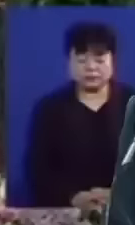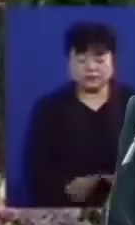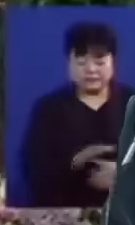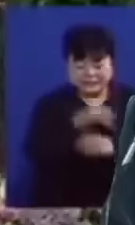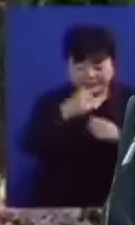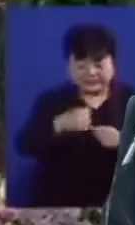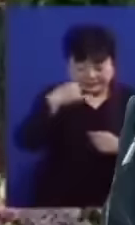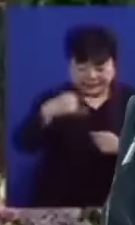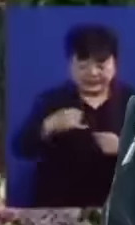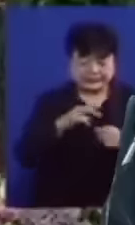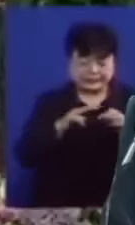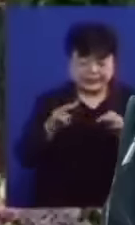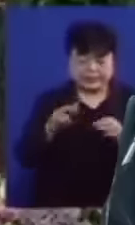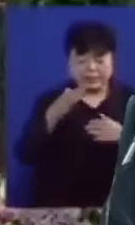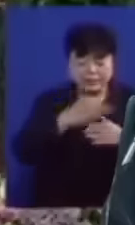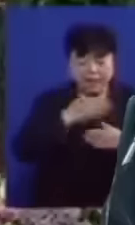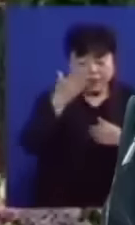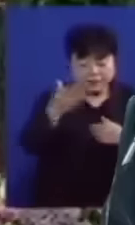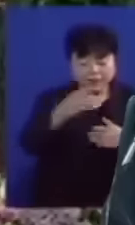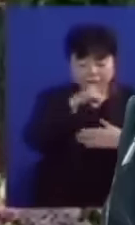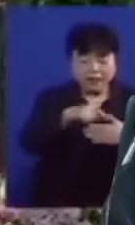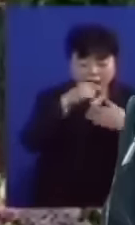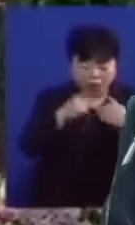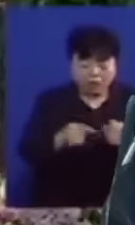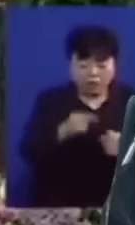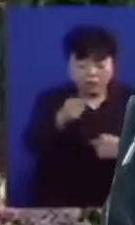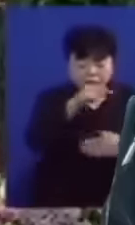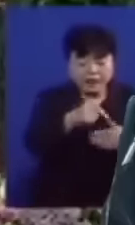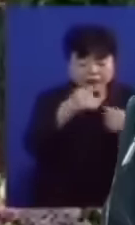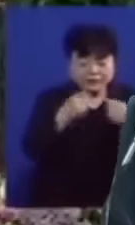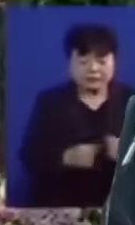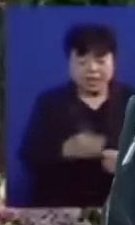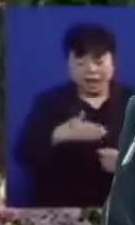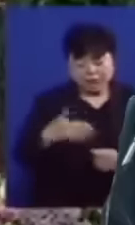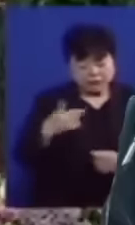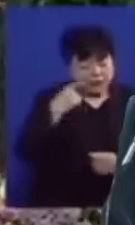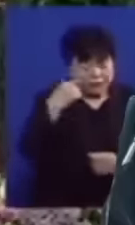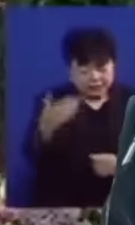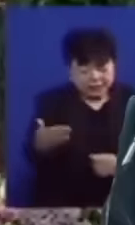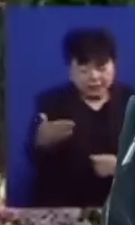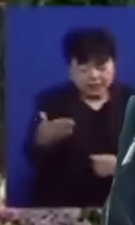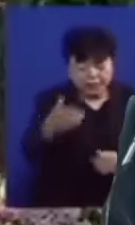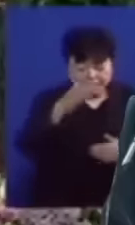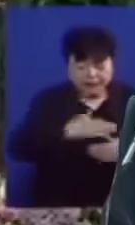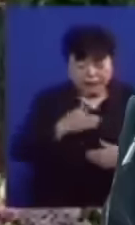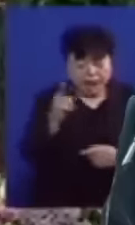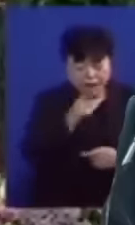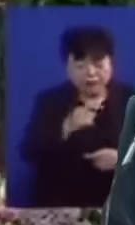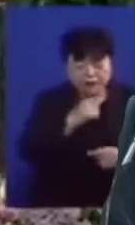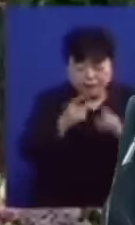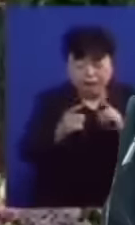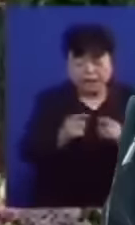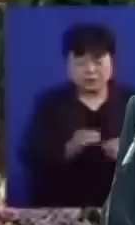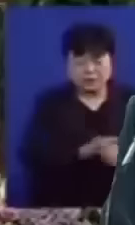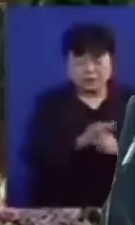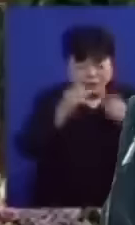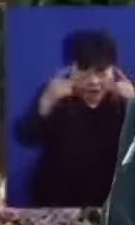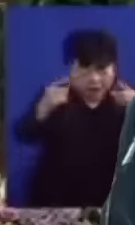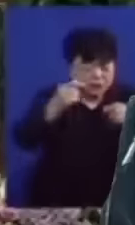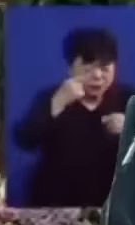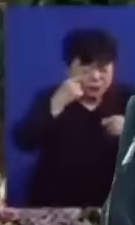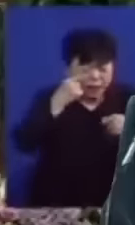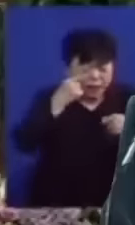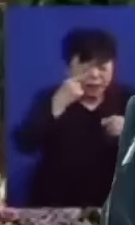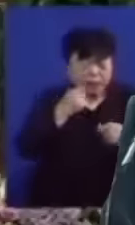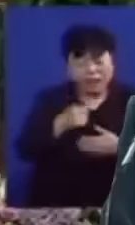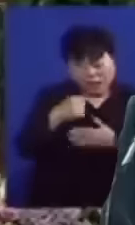사랑하는 아들 딸들아, 내가 너희 안에 있고 너가 내 안에 있는 것을 알지 못하느냐? 내가 아무리 말해도 사람들이 깨닫지 못함으로